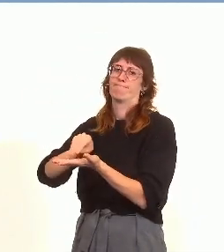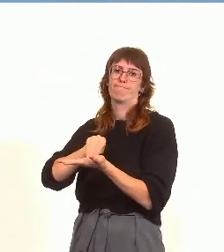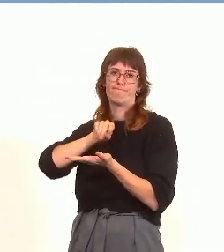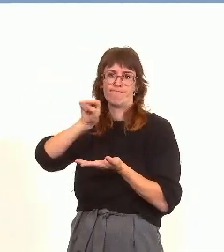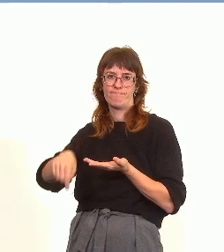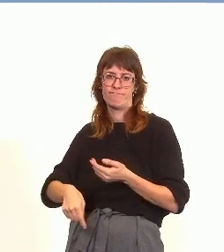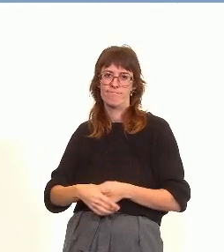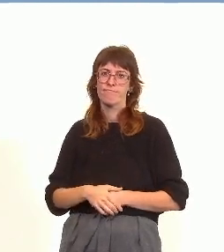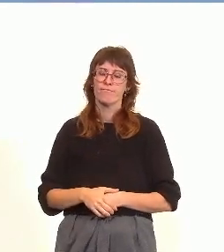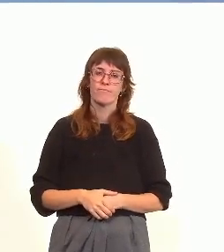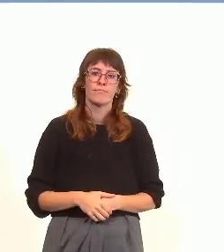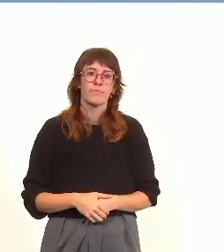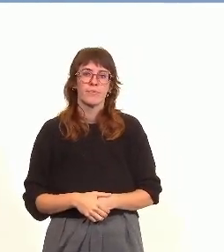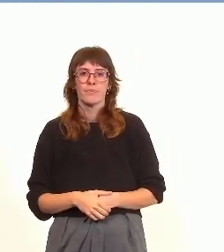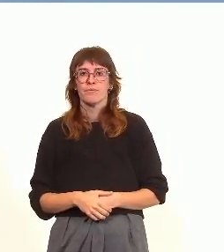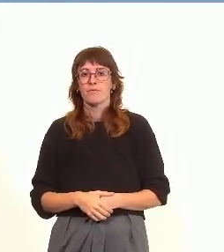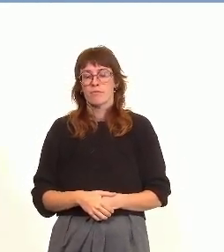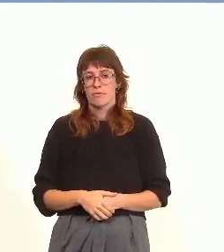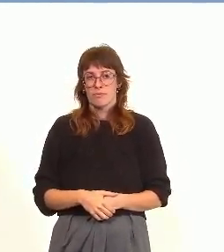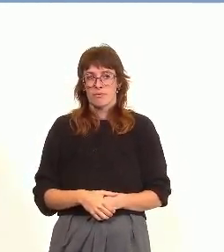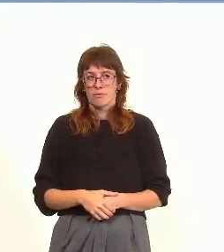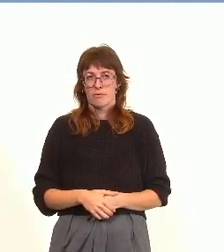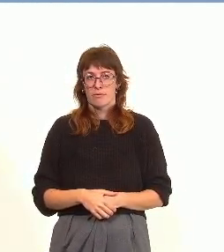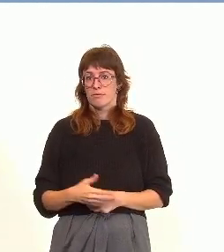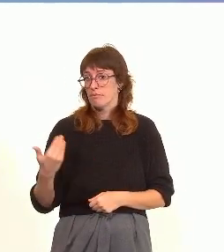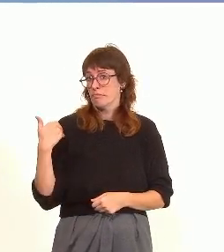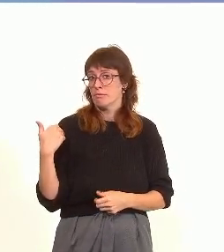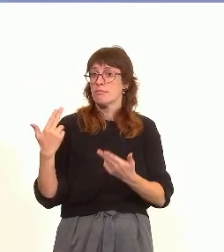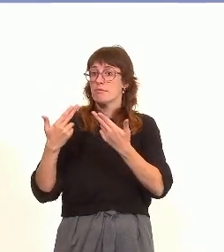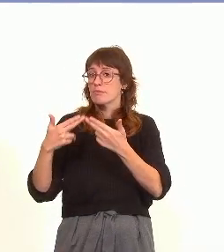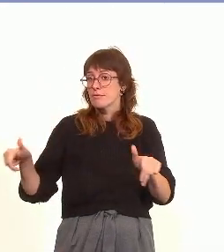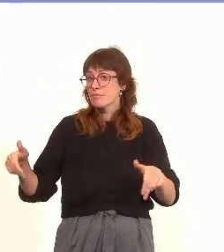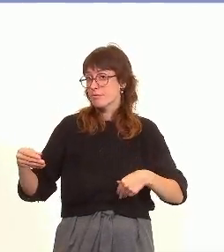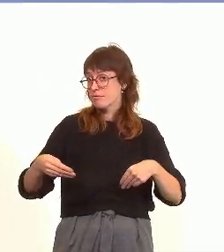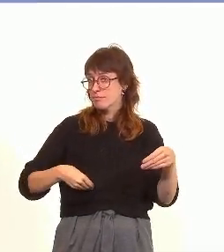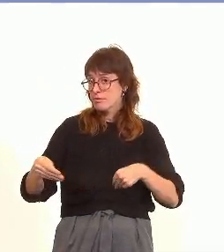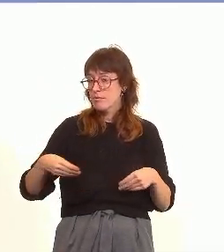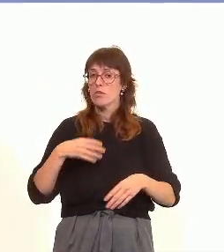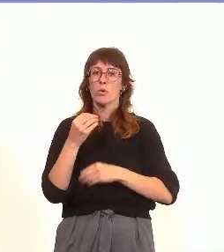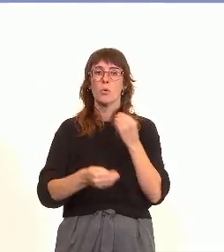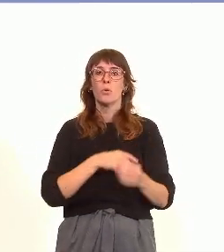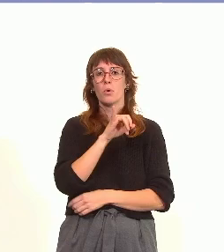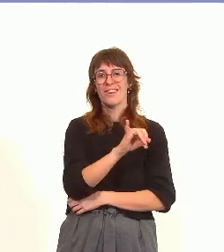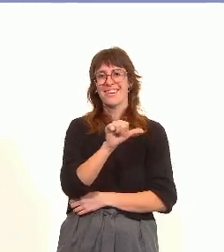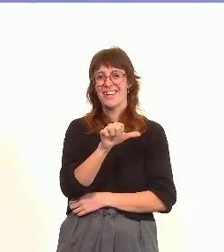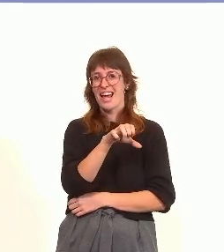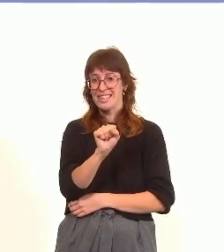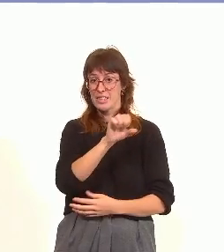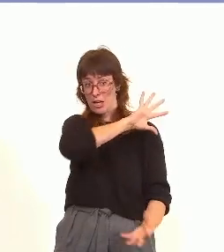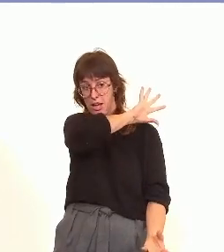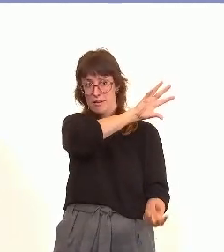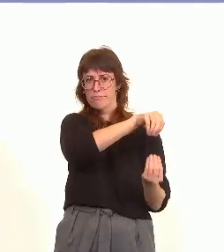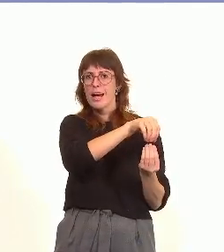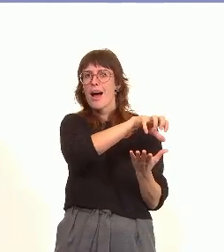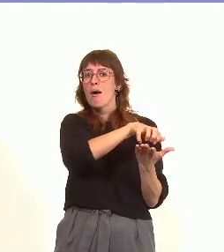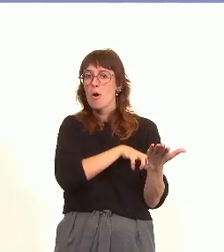que, il faudrait en discuter, en tout cas à ce que vient de dire Maïlik Le Baillon, ou ce que dit aussi le rapport de l'IGAS, on a un vrai conflit entre deux